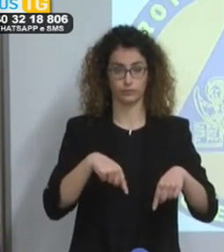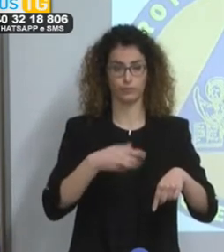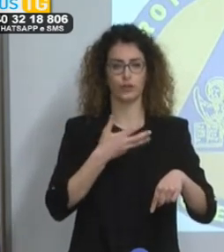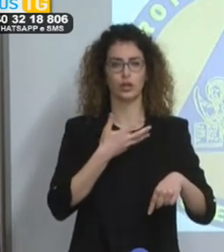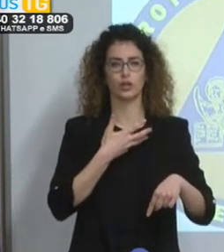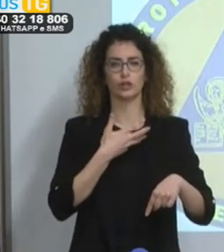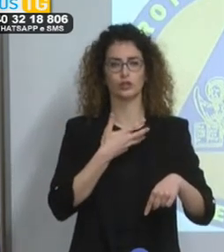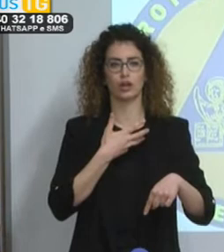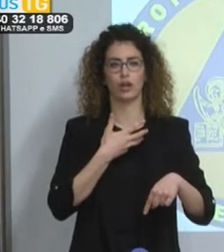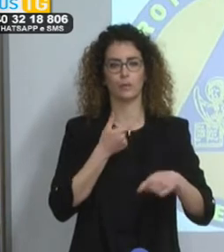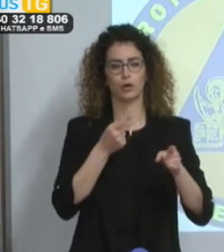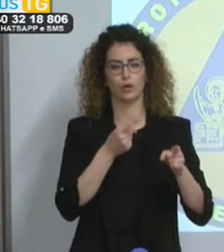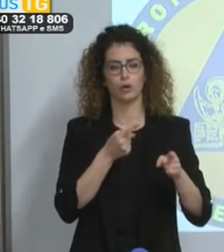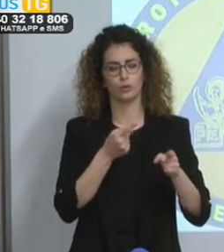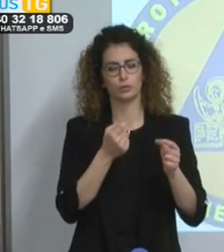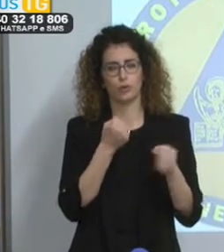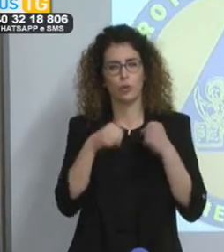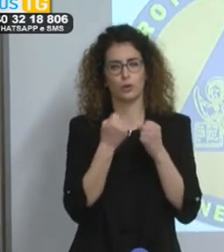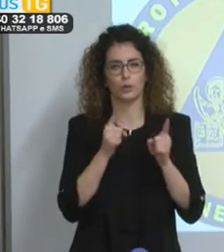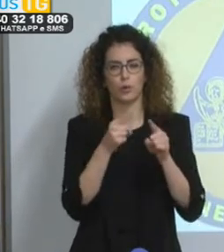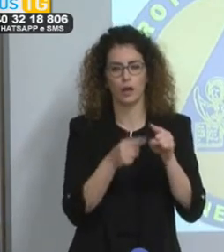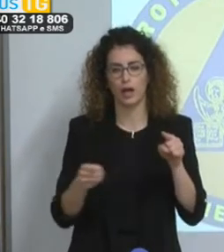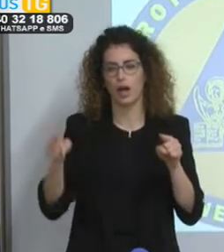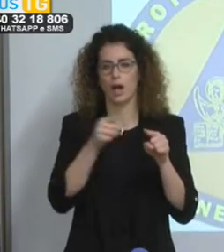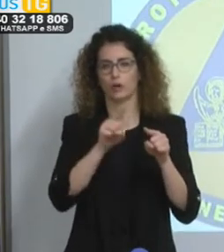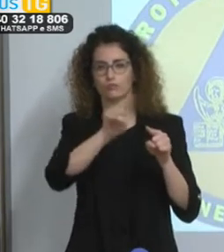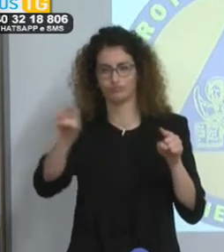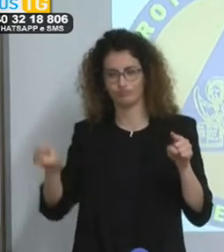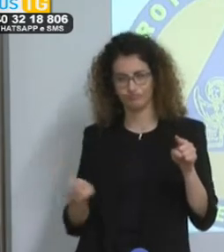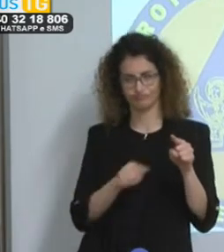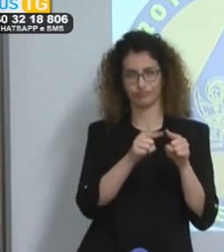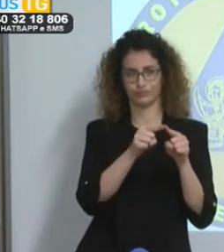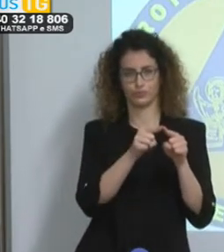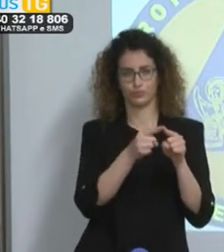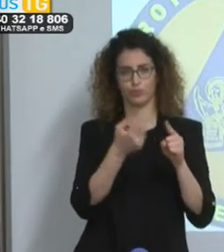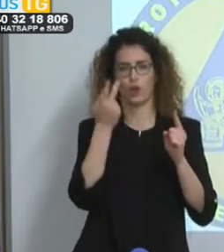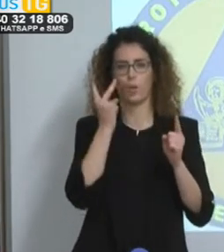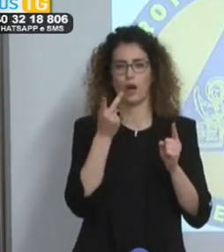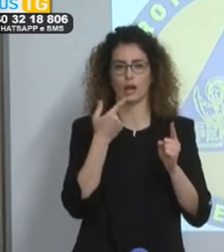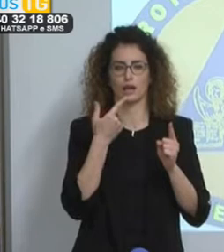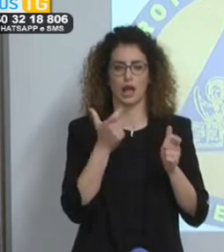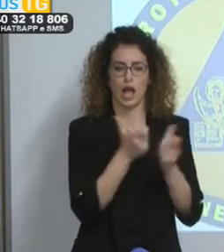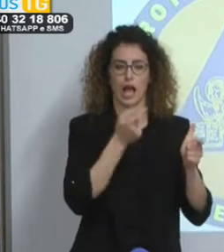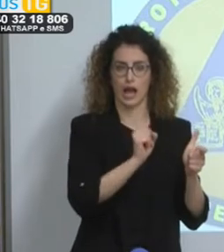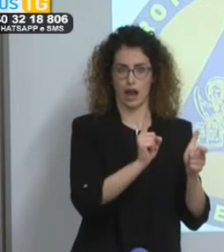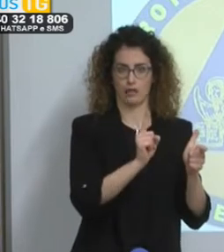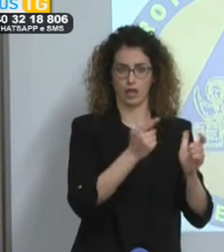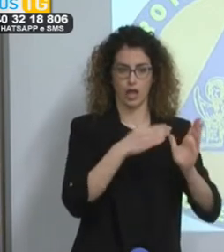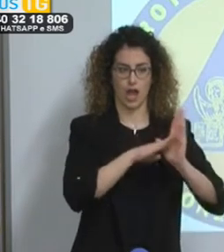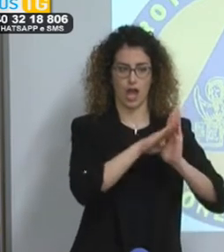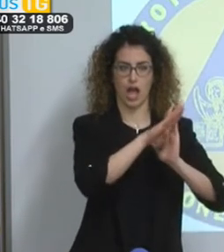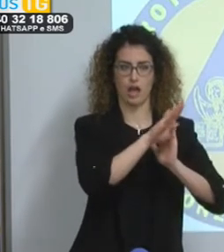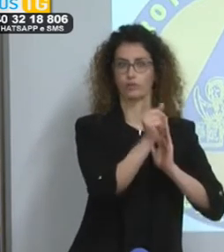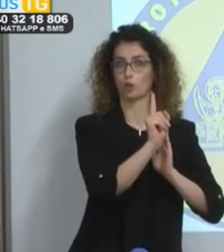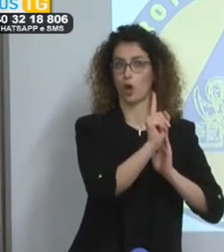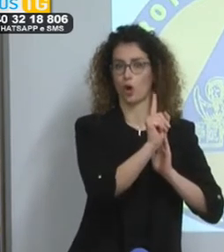comportamento anticiclico, no? Un po'. Abbiamo visto che non è cresciuta, diciamo, esponenzialmente l'area non critica, ma